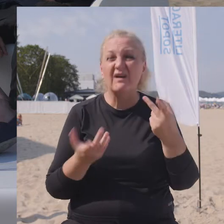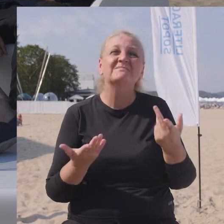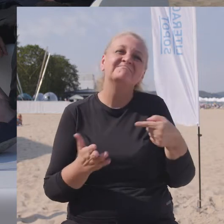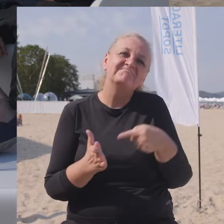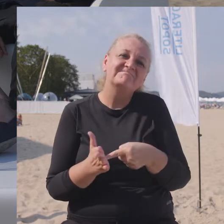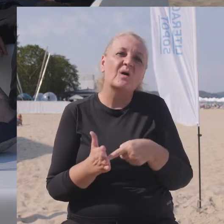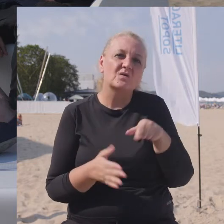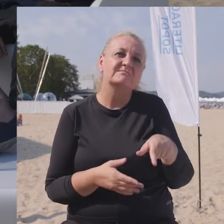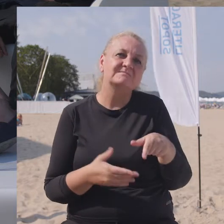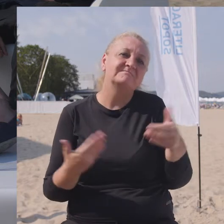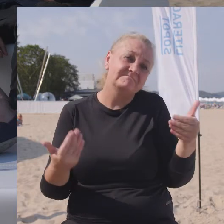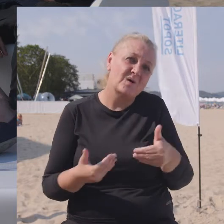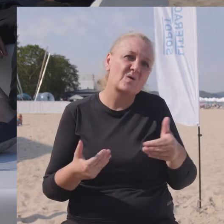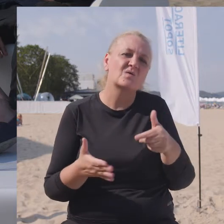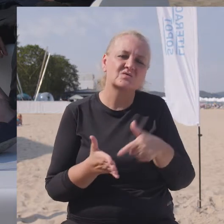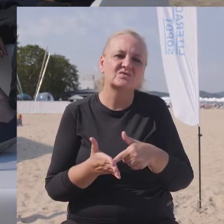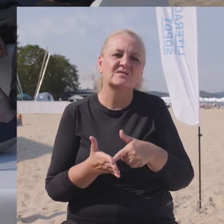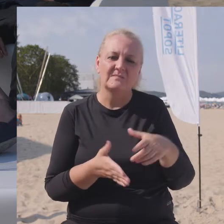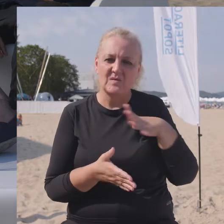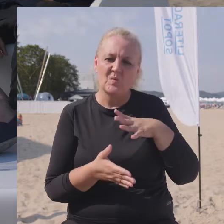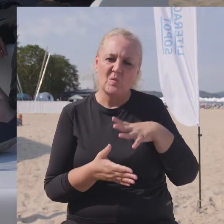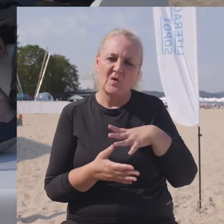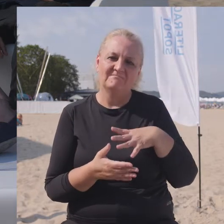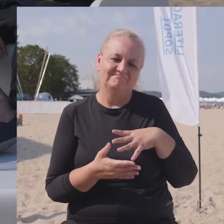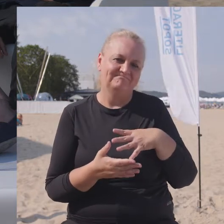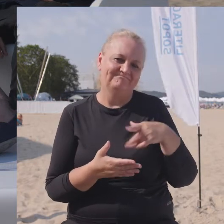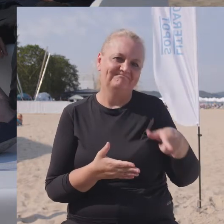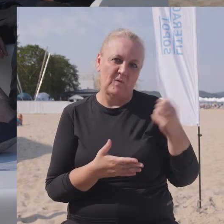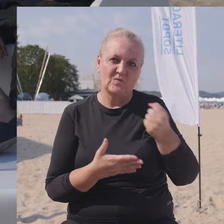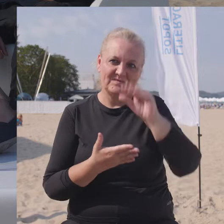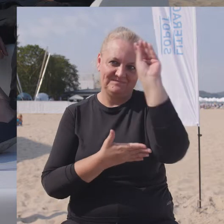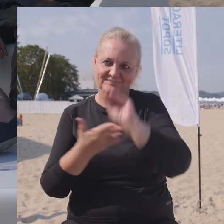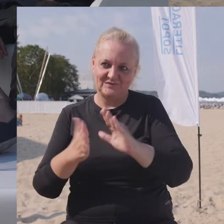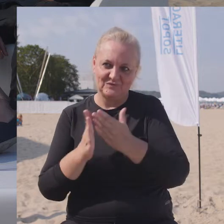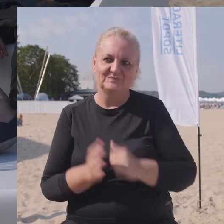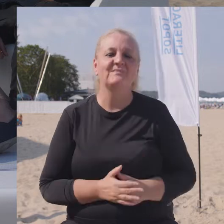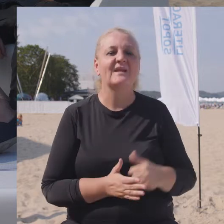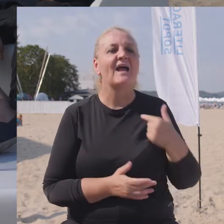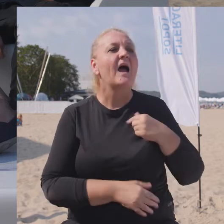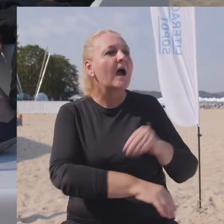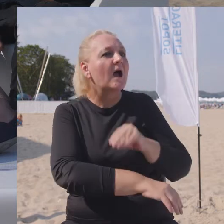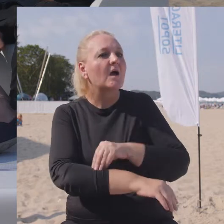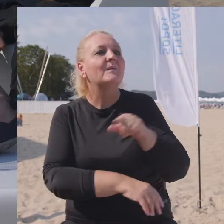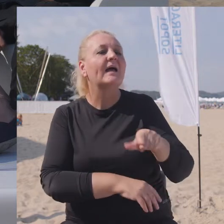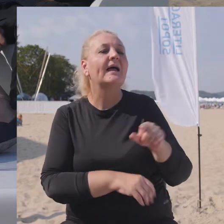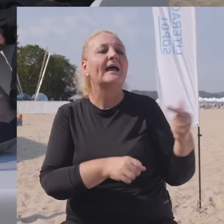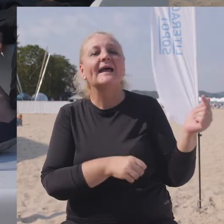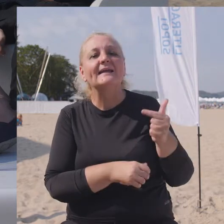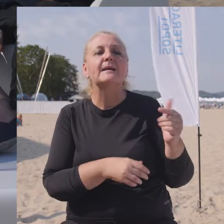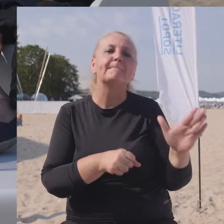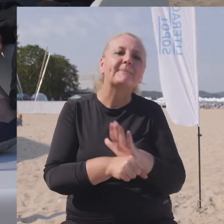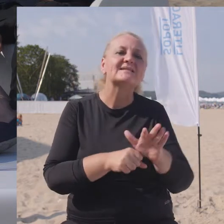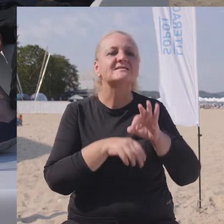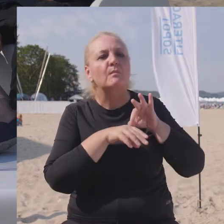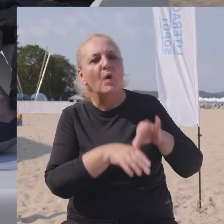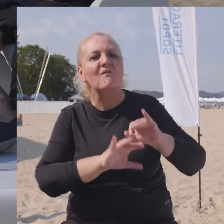też jednym ze sposobów, który przybrałam przy okazji pisania tej książki. A metody prowadzenia interesów,